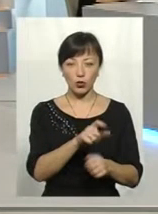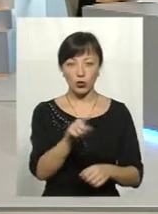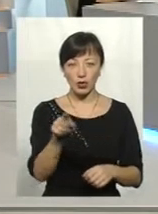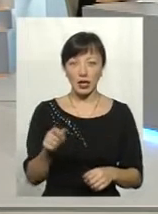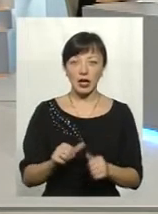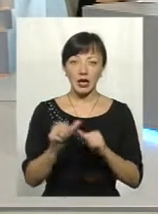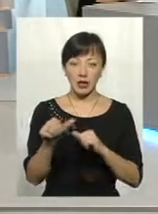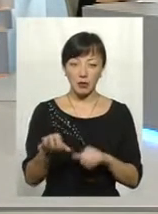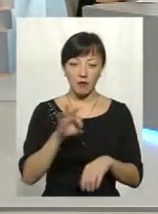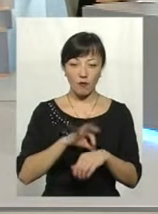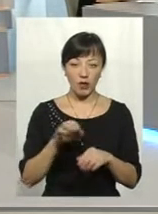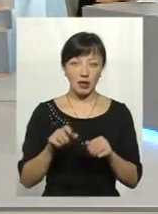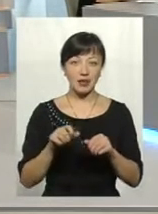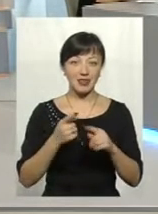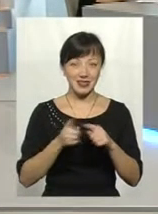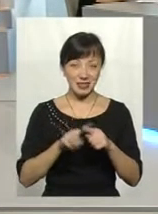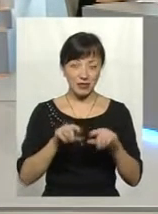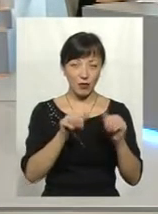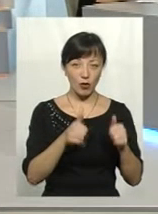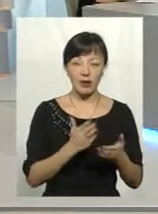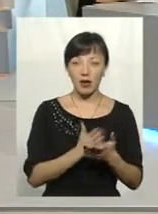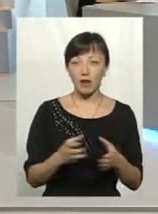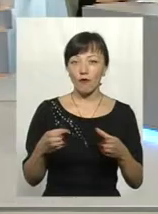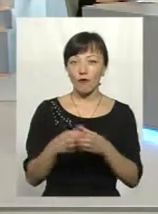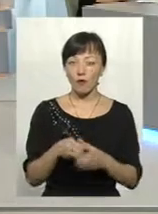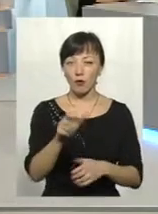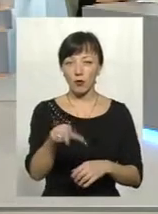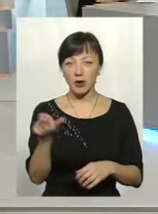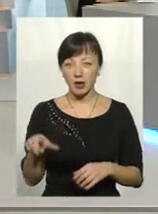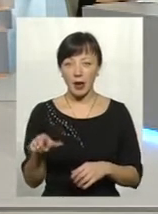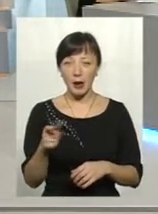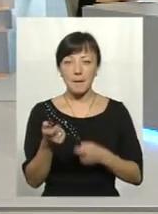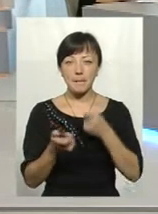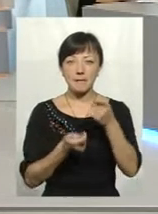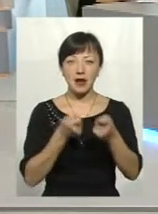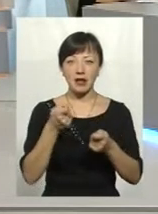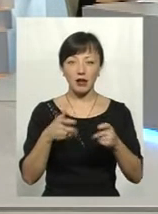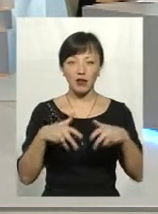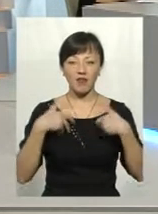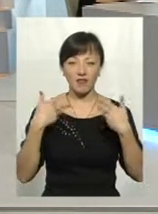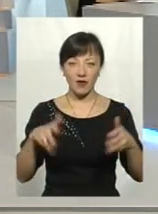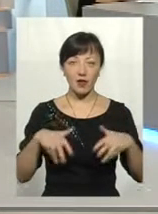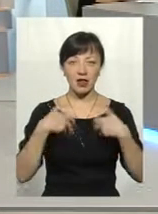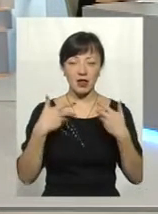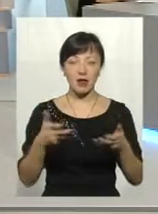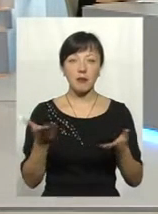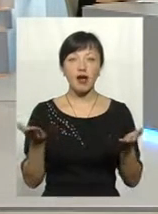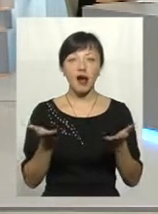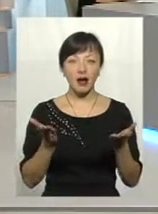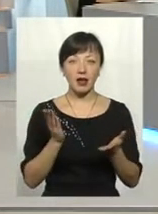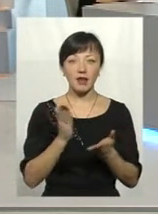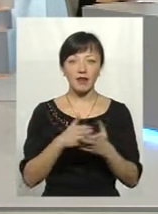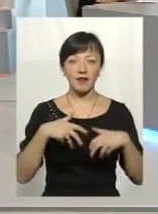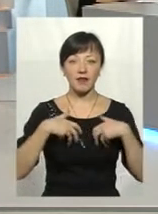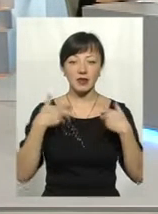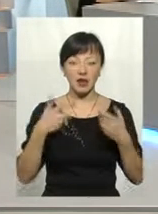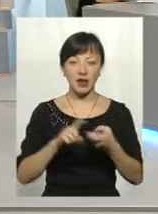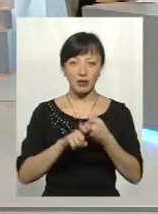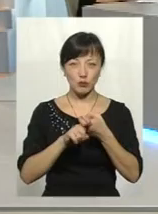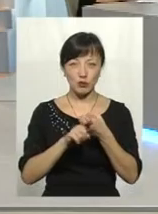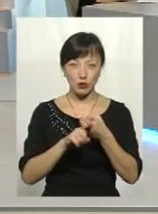деструктивні форми туберкульозу, є категорія осіб з бактеріовиділенням. Тобто ті, які безпосередньо виділяють збудник